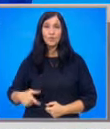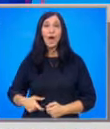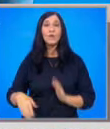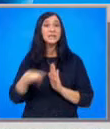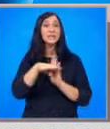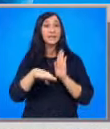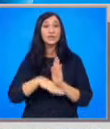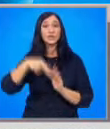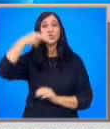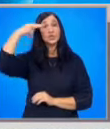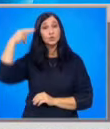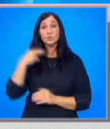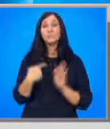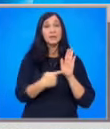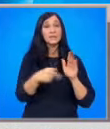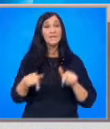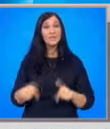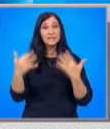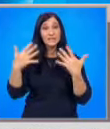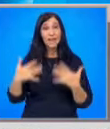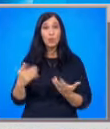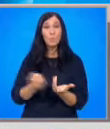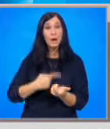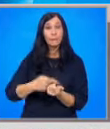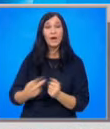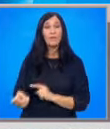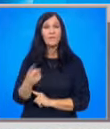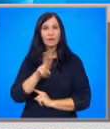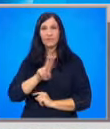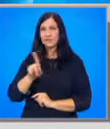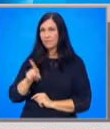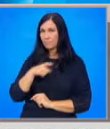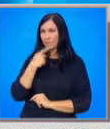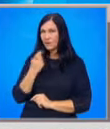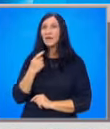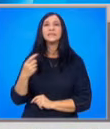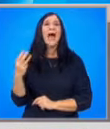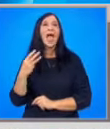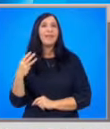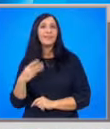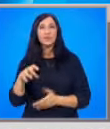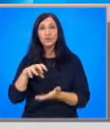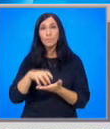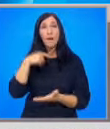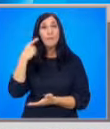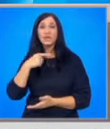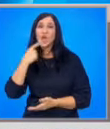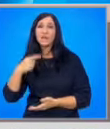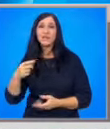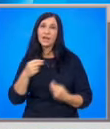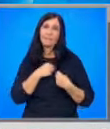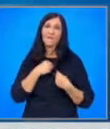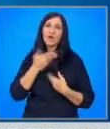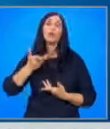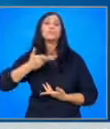Националният статистически институт представи днес данните от преброяване 2021 за етническа група, майчин език и